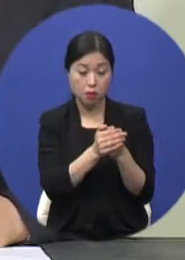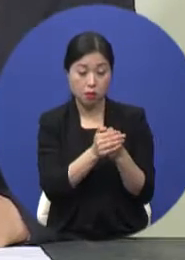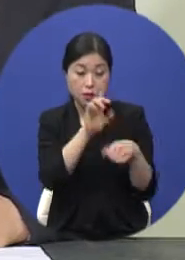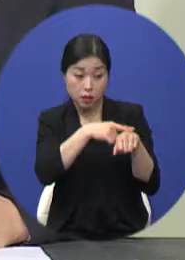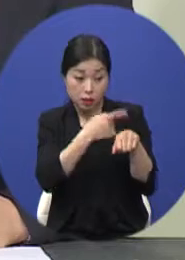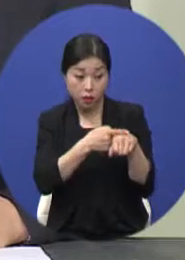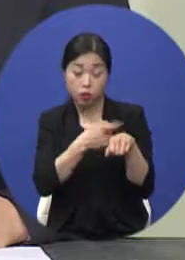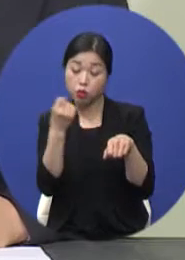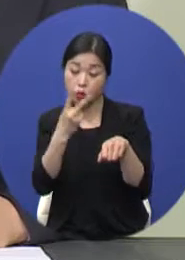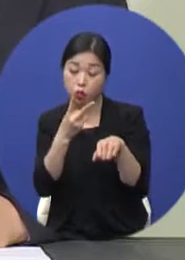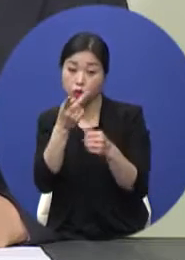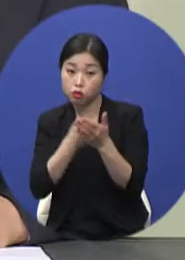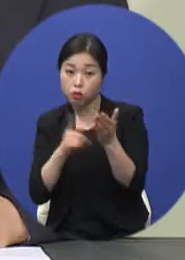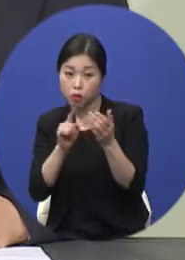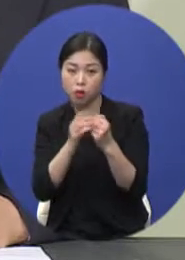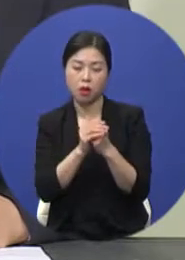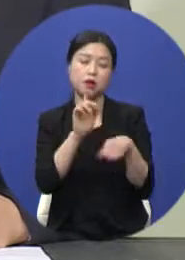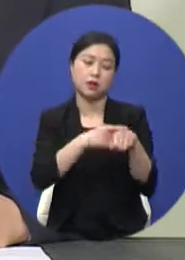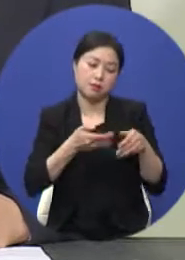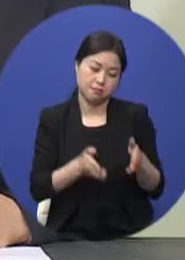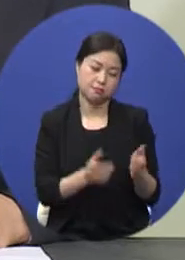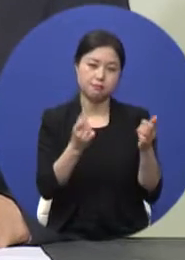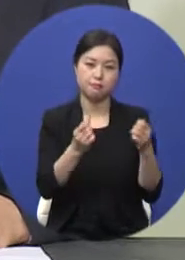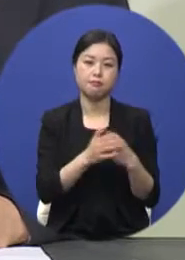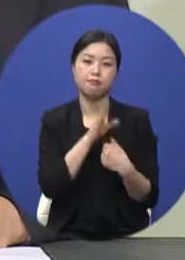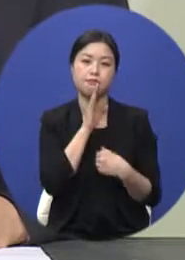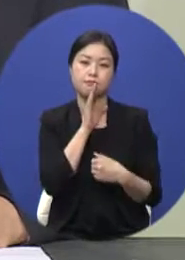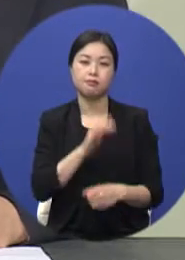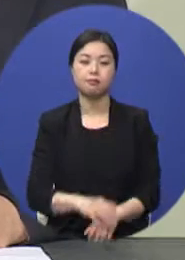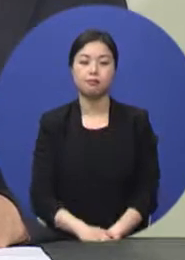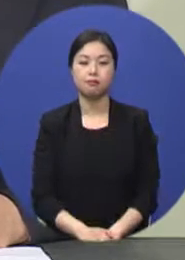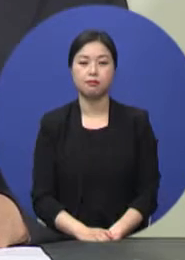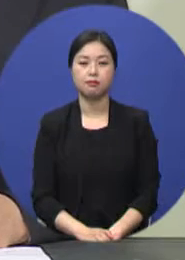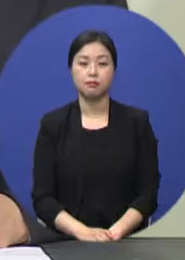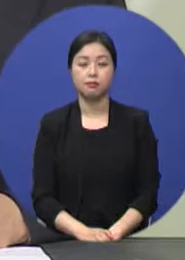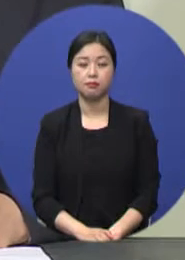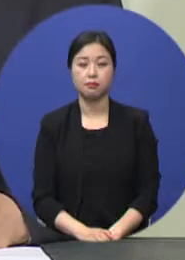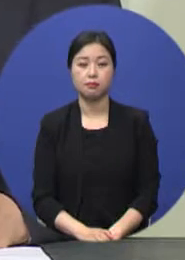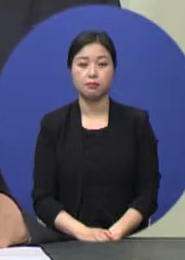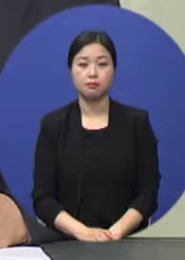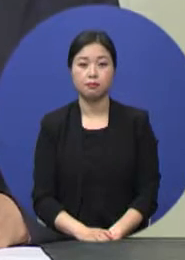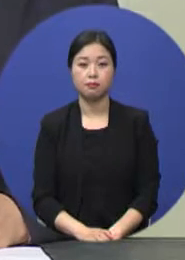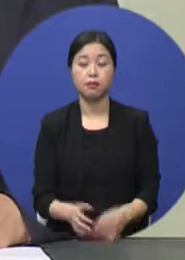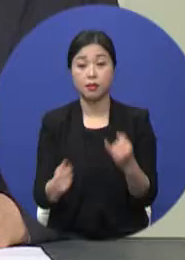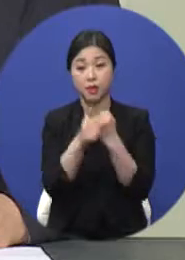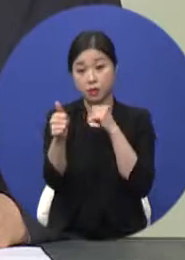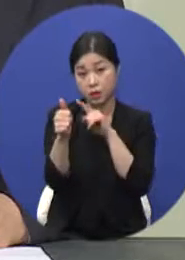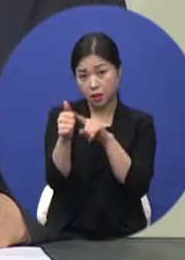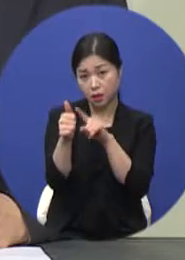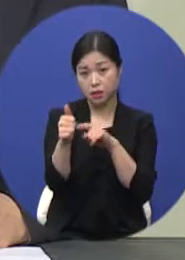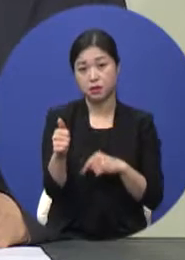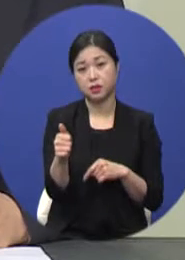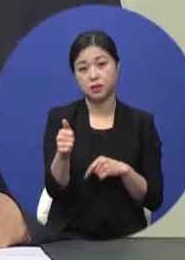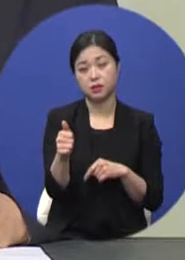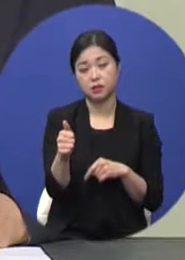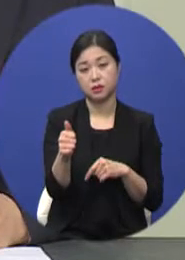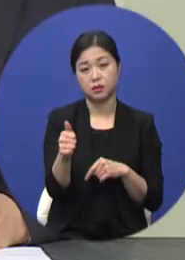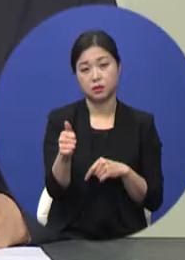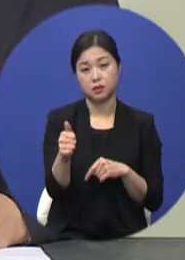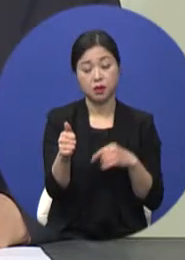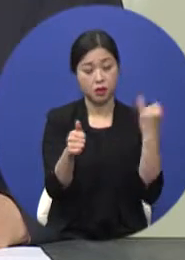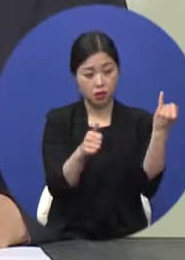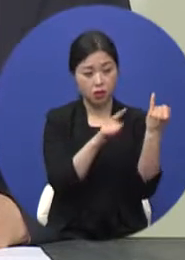하셨나요? 자연분만 했어요. 아, 자연분만 하셨죠? 그 남자들은 좀 단순해요. 여성들에 비해서. 여성들은 이제